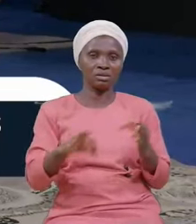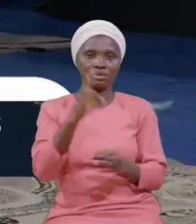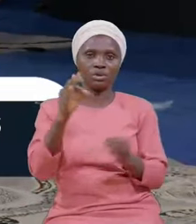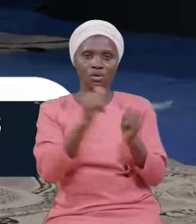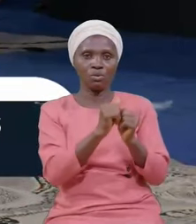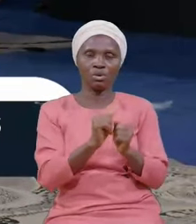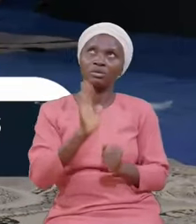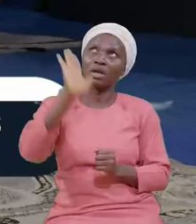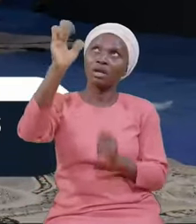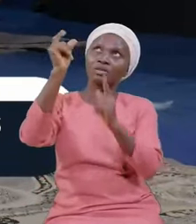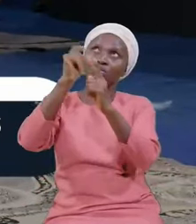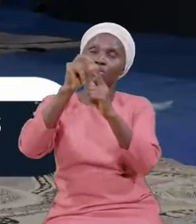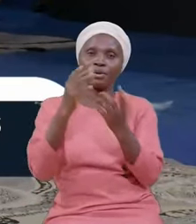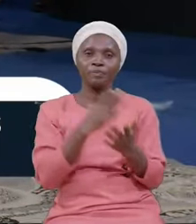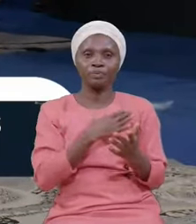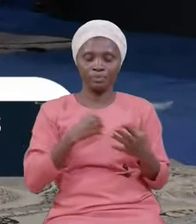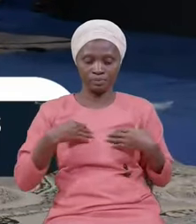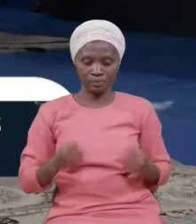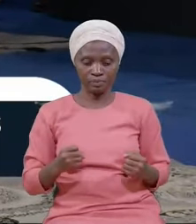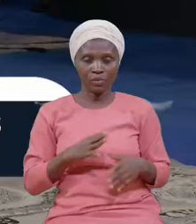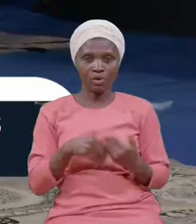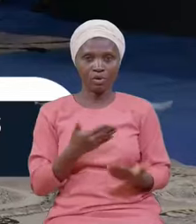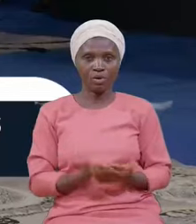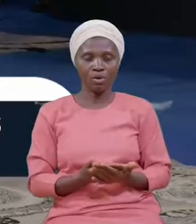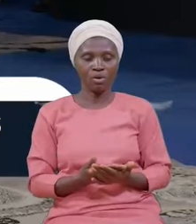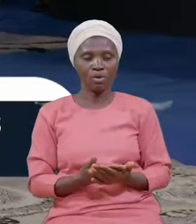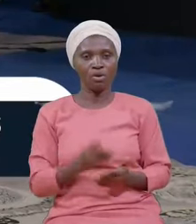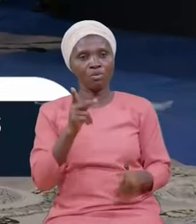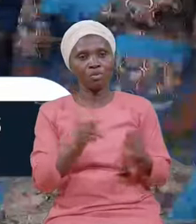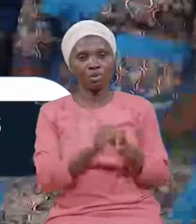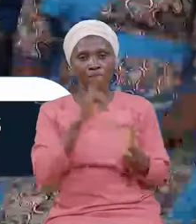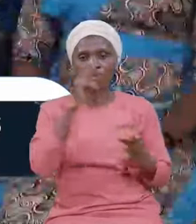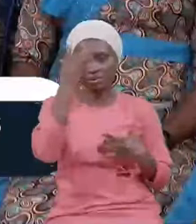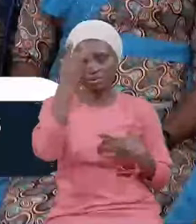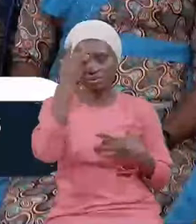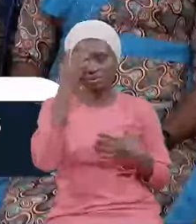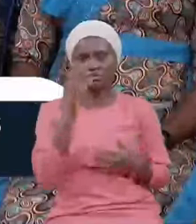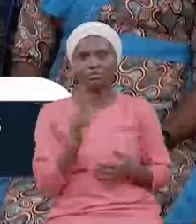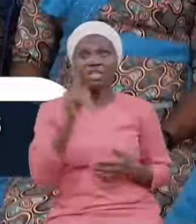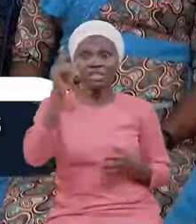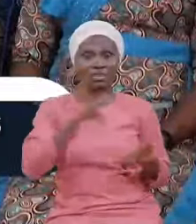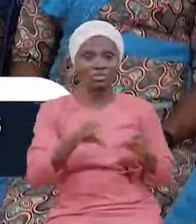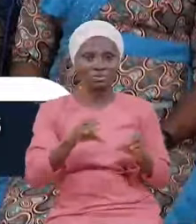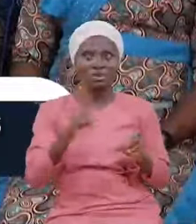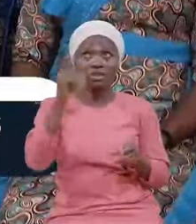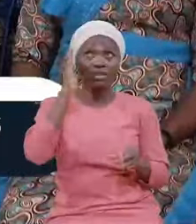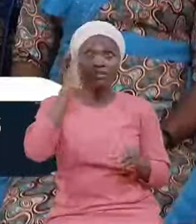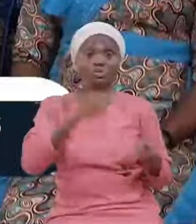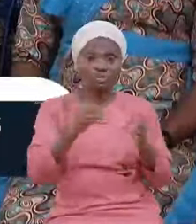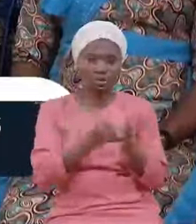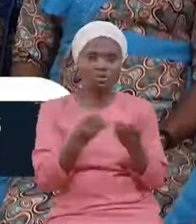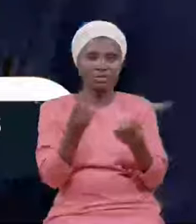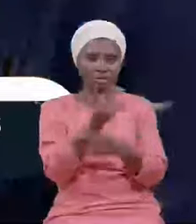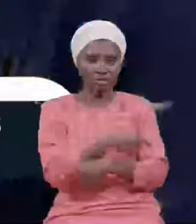par sa parole, et il guérit tous ceux qui sont malades. Il le fera aujourd'hui. Il dit, il le